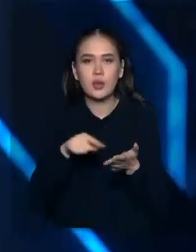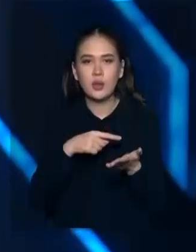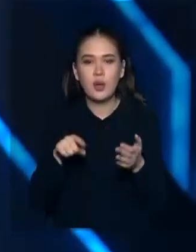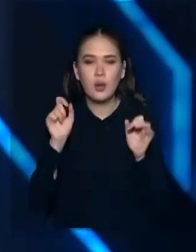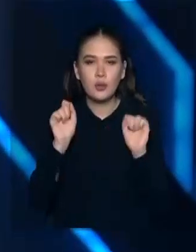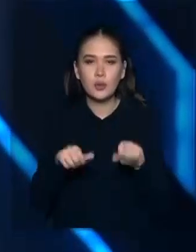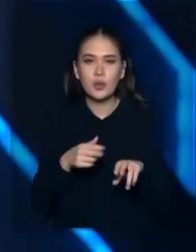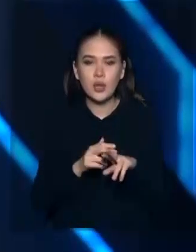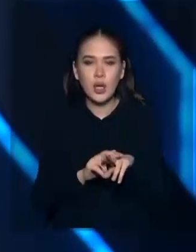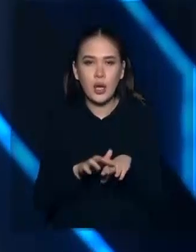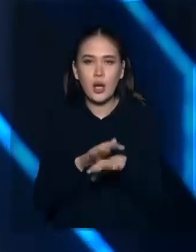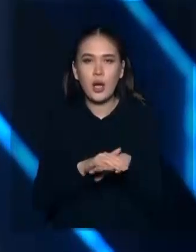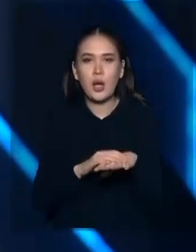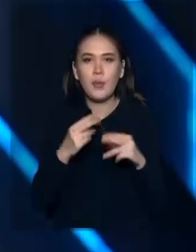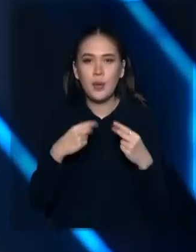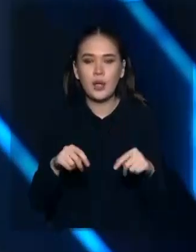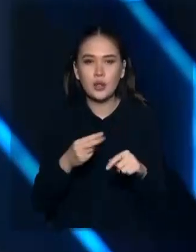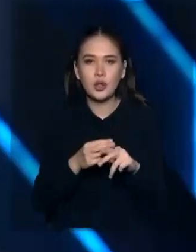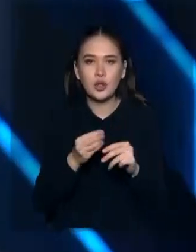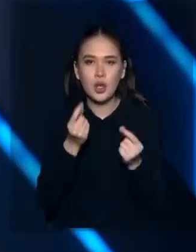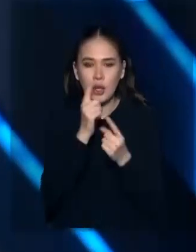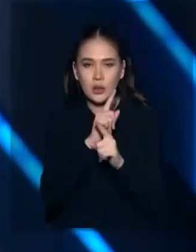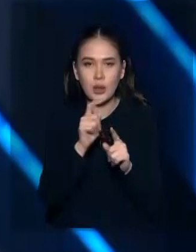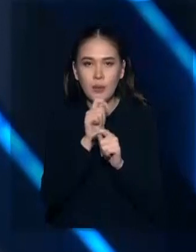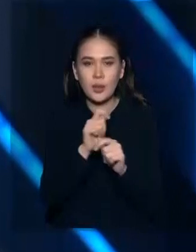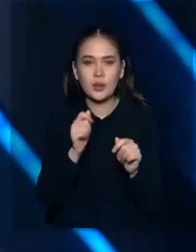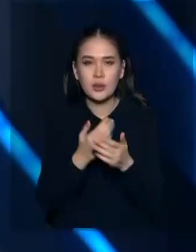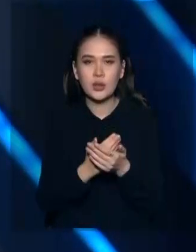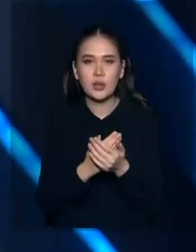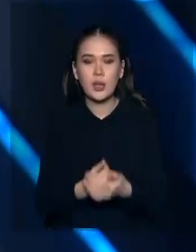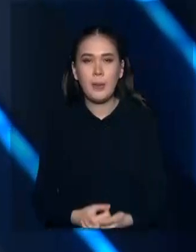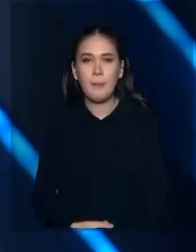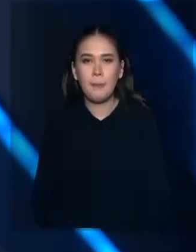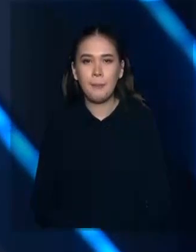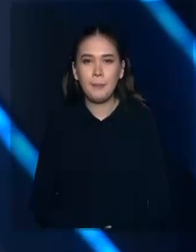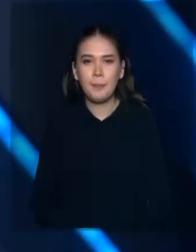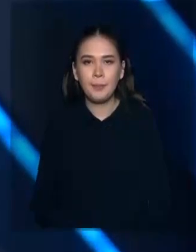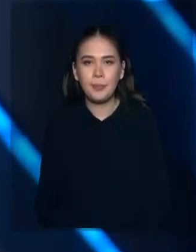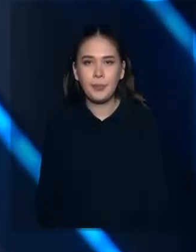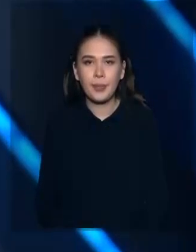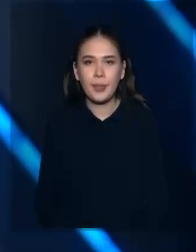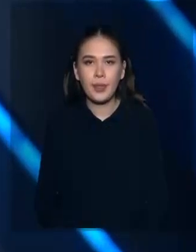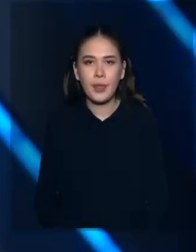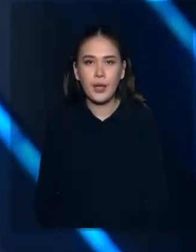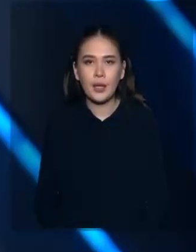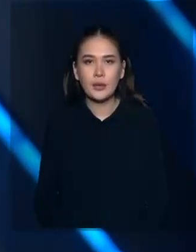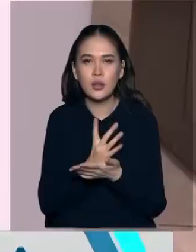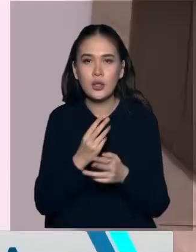болады. Компания тұтынушыларға тағы бір тосын сый әзірлепті. Ол туралы келесі сюжетте.